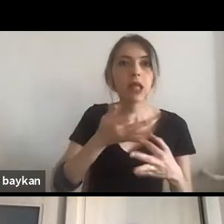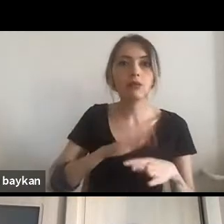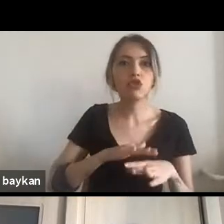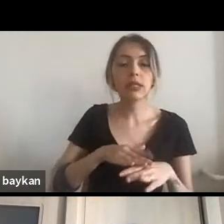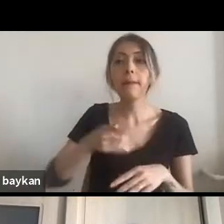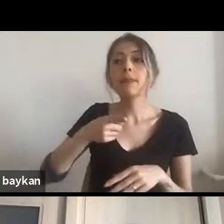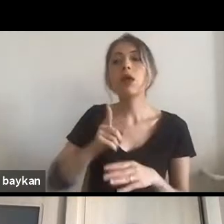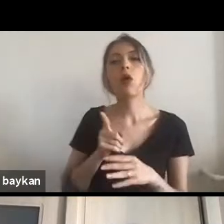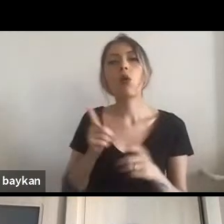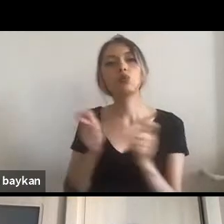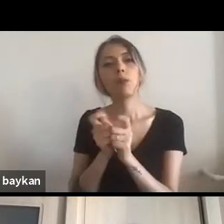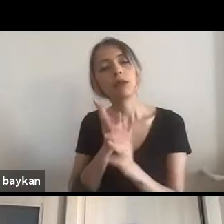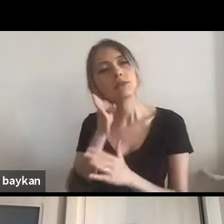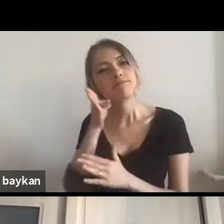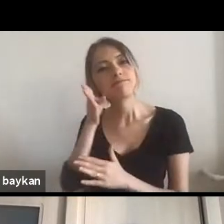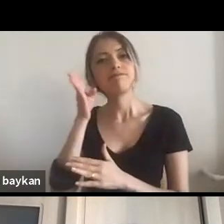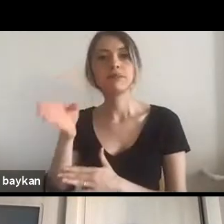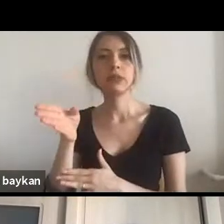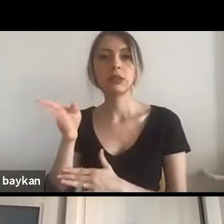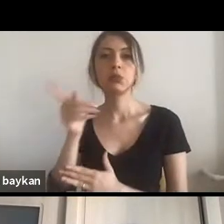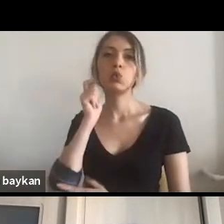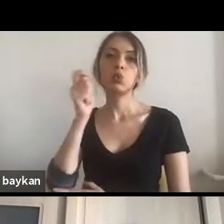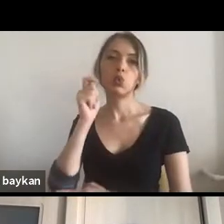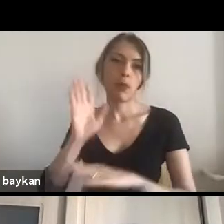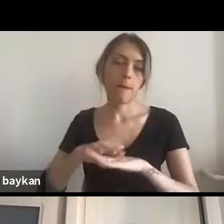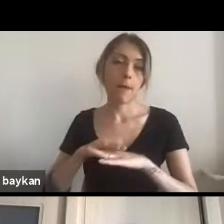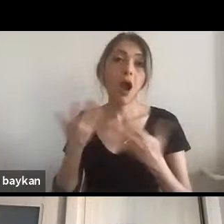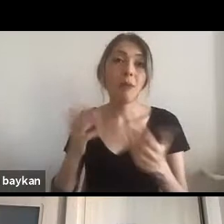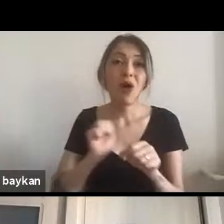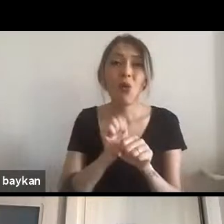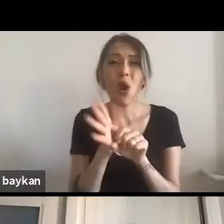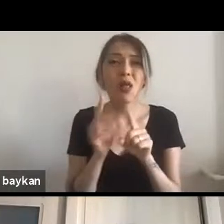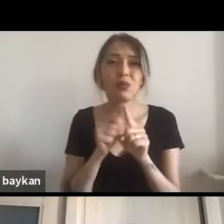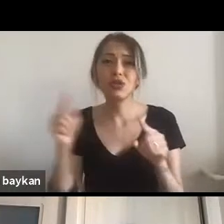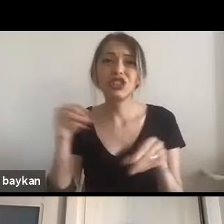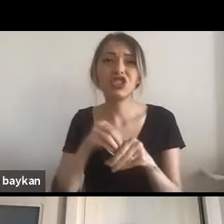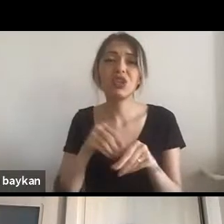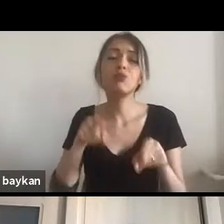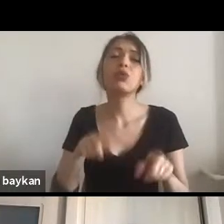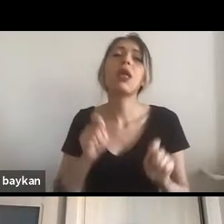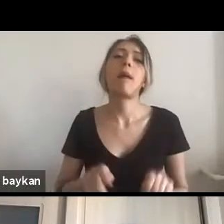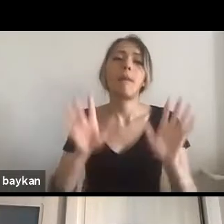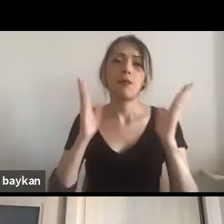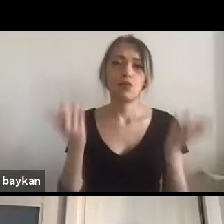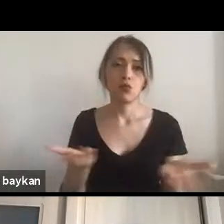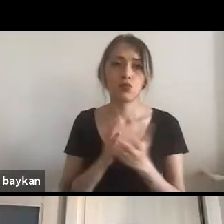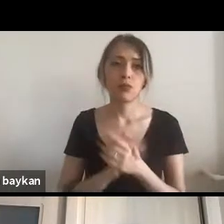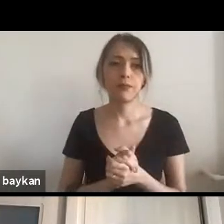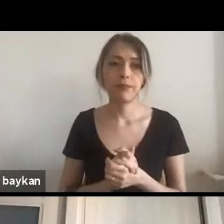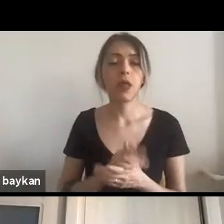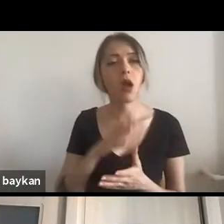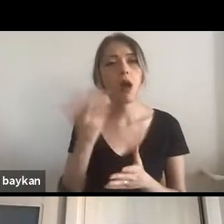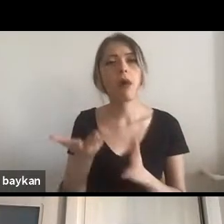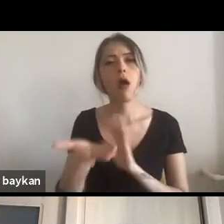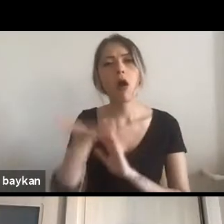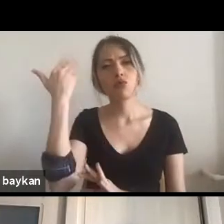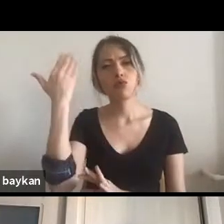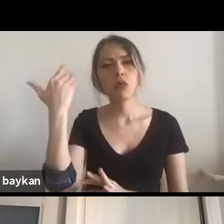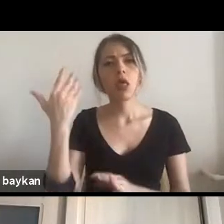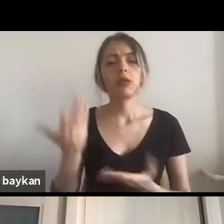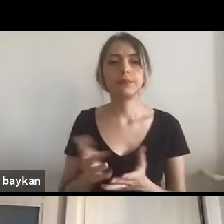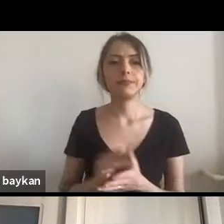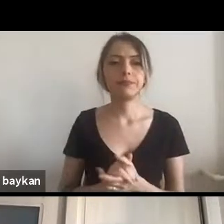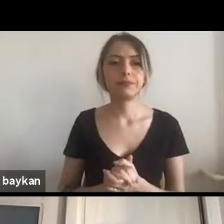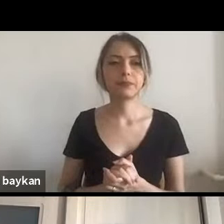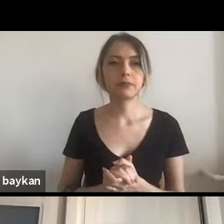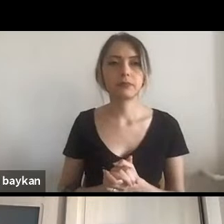sunum yapmak. Tabii bu pandemi döneminde bir süredir bunu biz de yapamıyoruz ama Geçtiğimiz dönemlerde